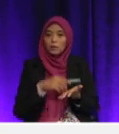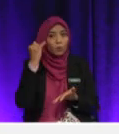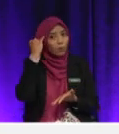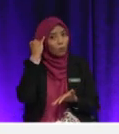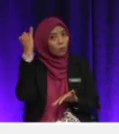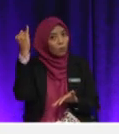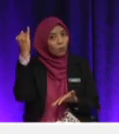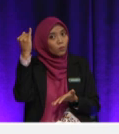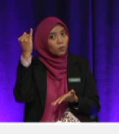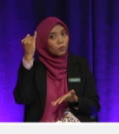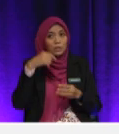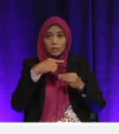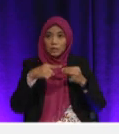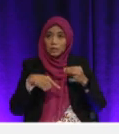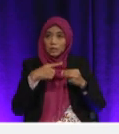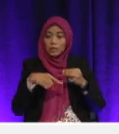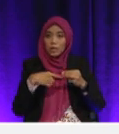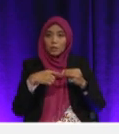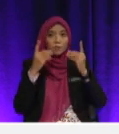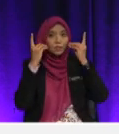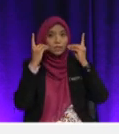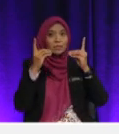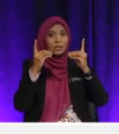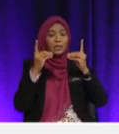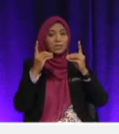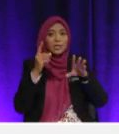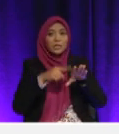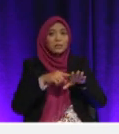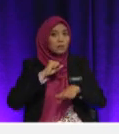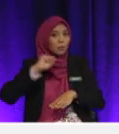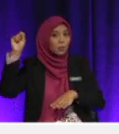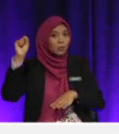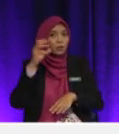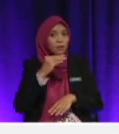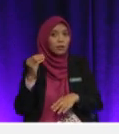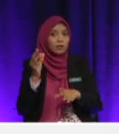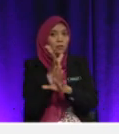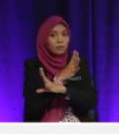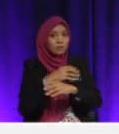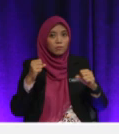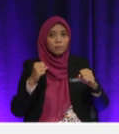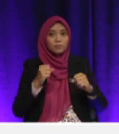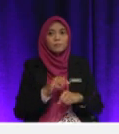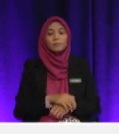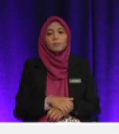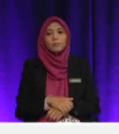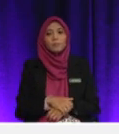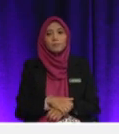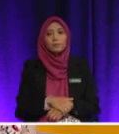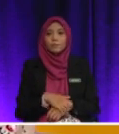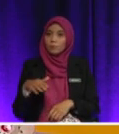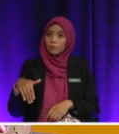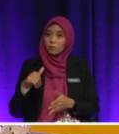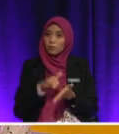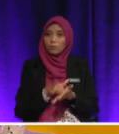ataupun fakta berkaitan dengan sistem pendidikan di Sabah dan juga ketawa oke oke sebelum tuh